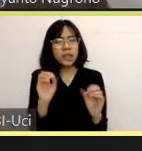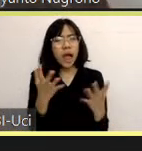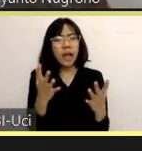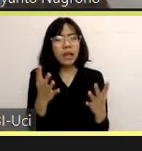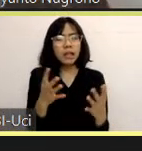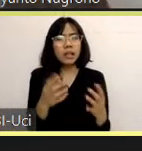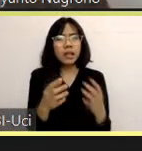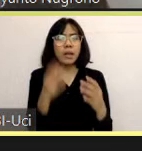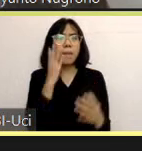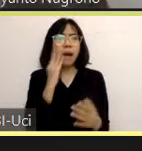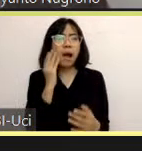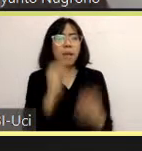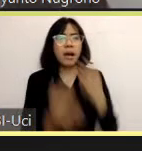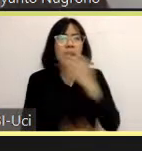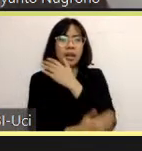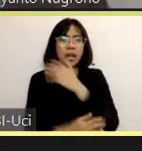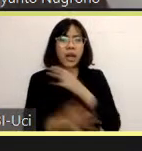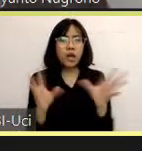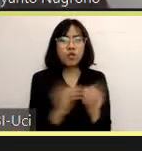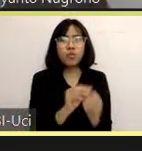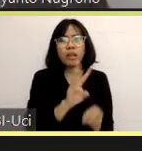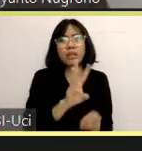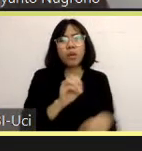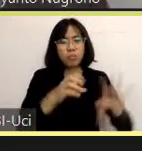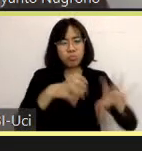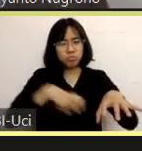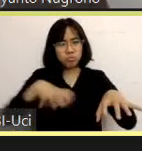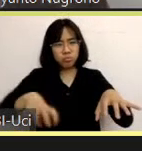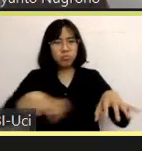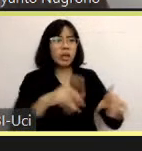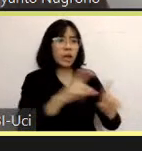terakhir, sejak berakhirnya Perang Dingin.